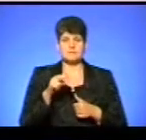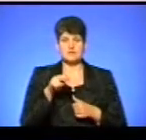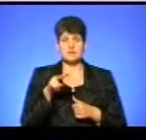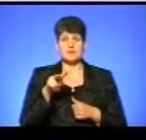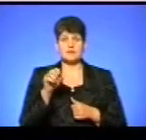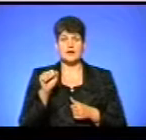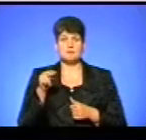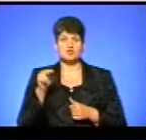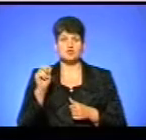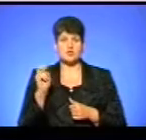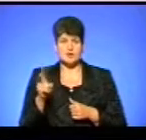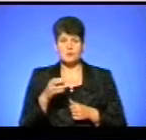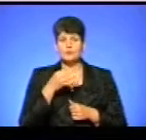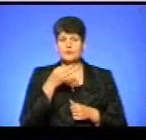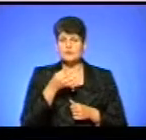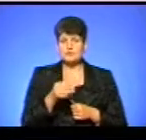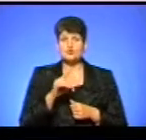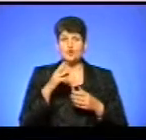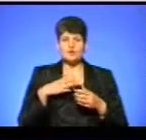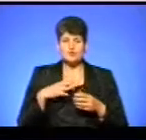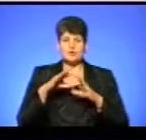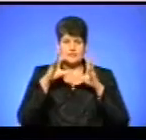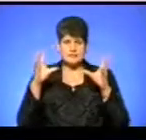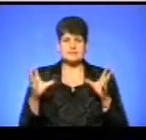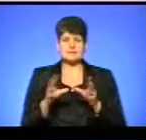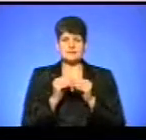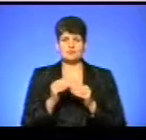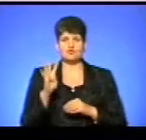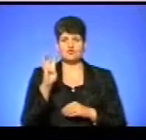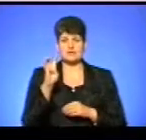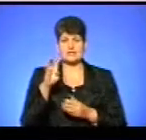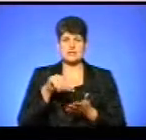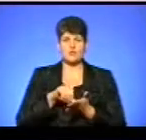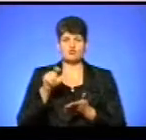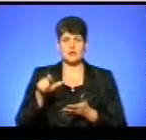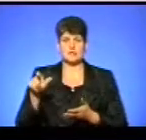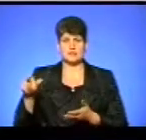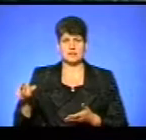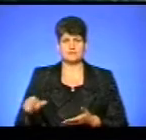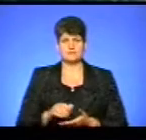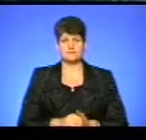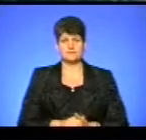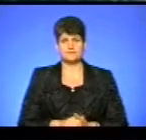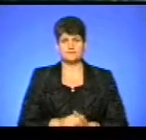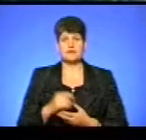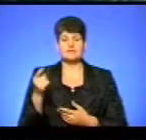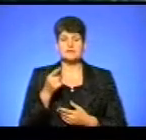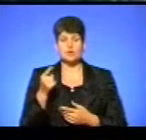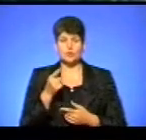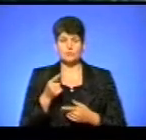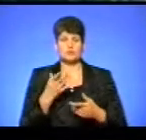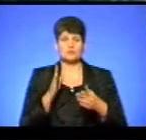Лапчак повідомив, що очікують, загалом візьмуть участь близько 400 учасників. В Тернополі краєва